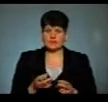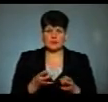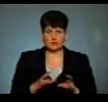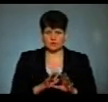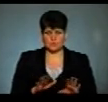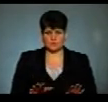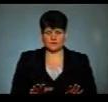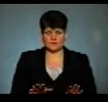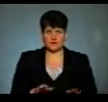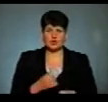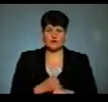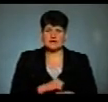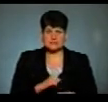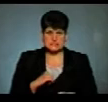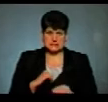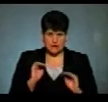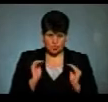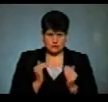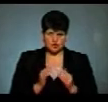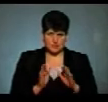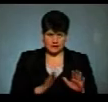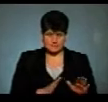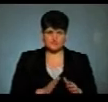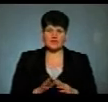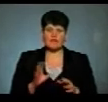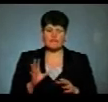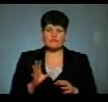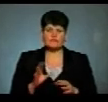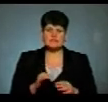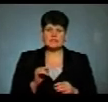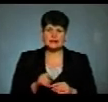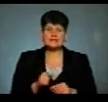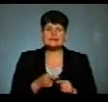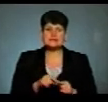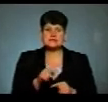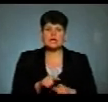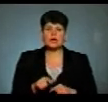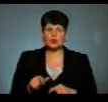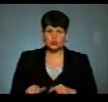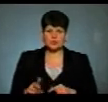потребують. Ну, головне – самоізоляція. Все-таки ці люди, які